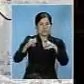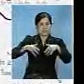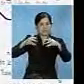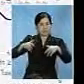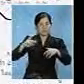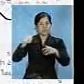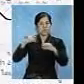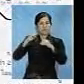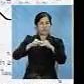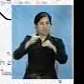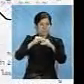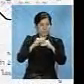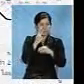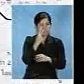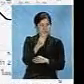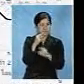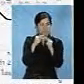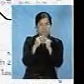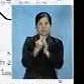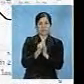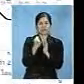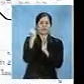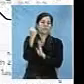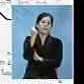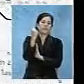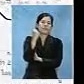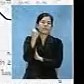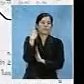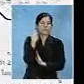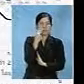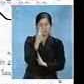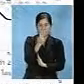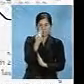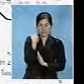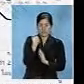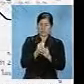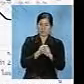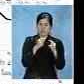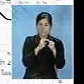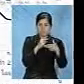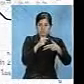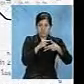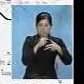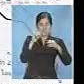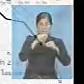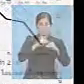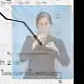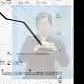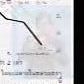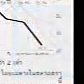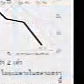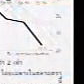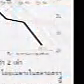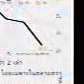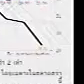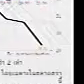างริมสุดขวาสุดของท่านนะครับก็คือไตรมาสละประมาณ 4,000 กว่าล้านเหรียญสหรัฐก็เป็นเหตุที่ท